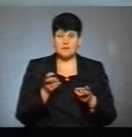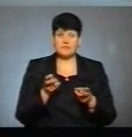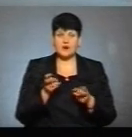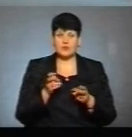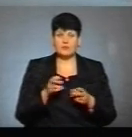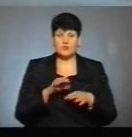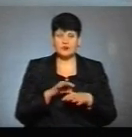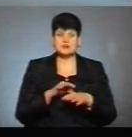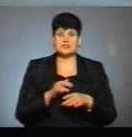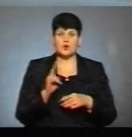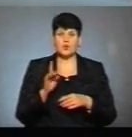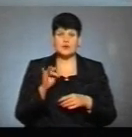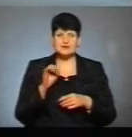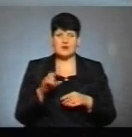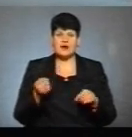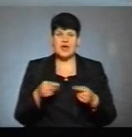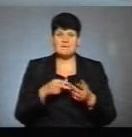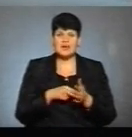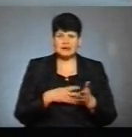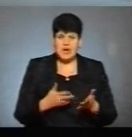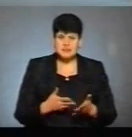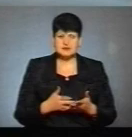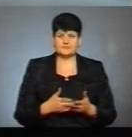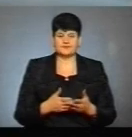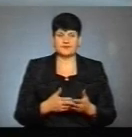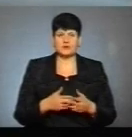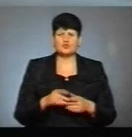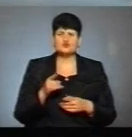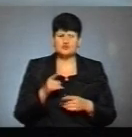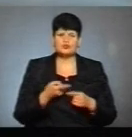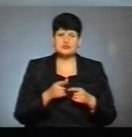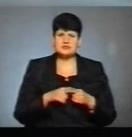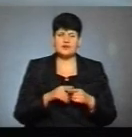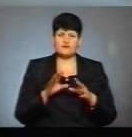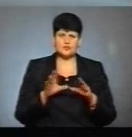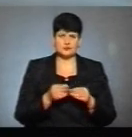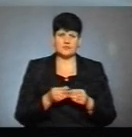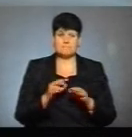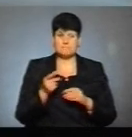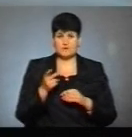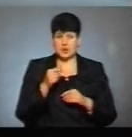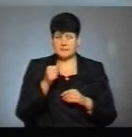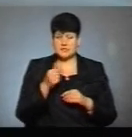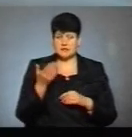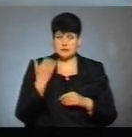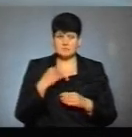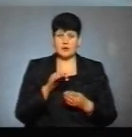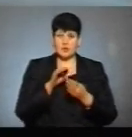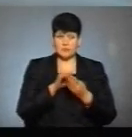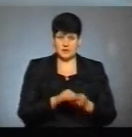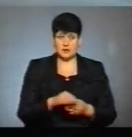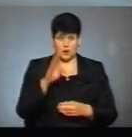реабілітації, так і допомагаємо. Знаєте, буквально, ну чому воно це все обрило? Буквально півтора місяця назад ми хоронили